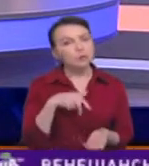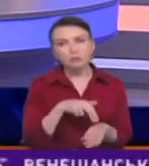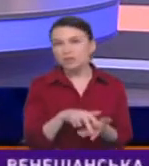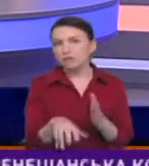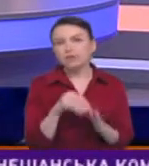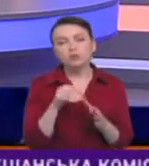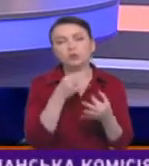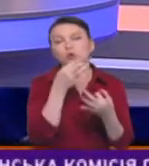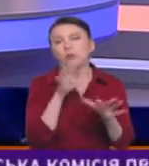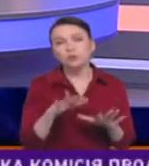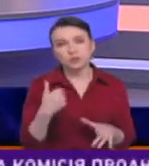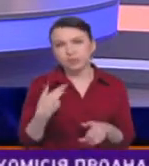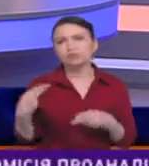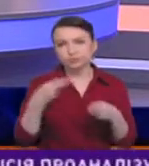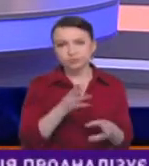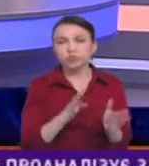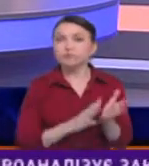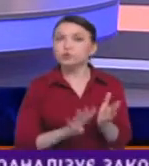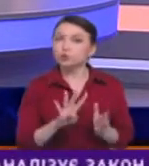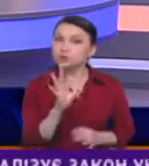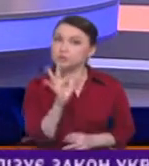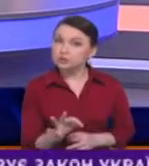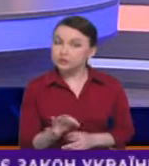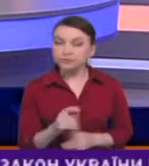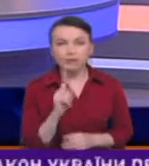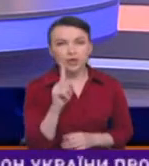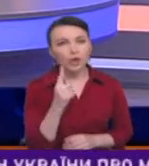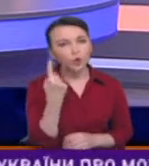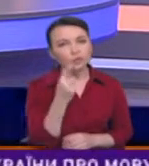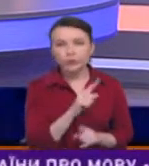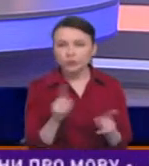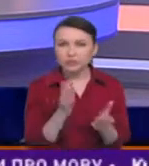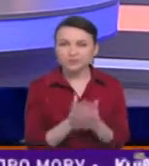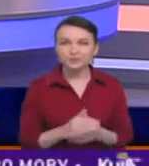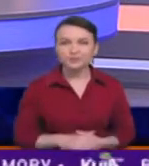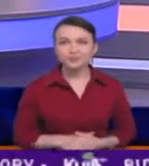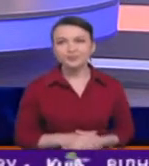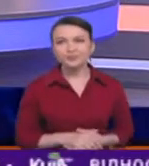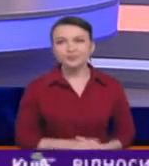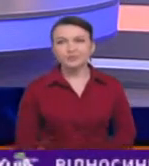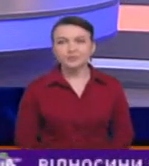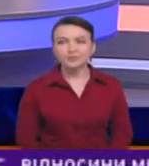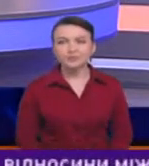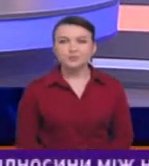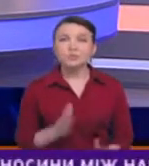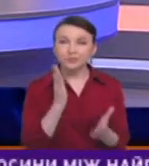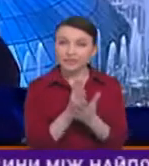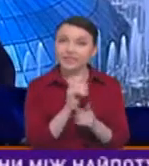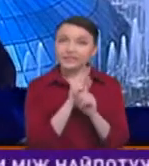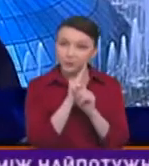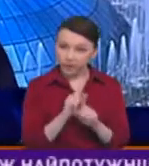були. 94% людей. Але тут є один нюанс, знаєте, як в тому анекдоті, все окей, але є нюанси. Так от, є